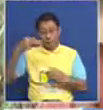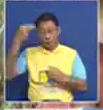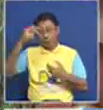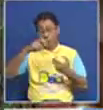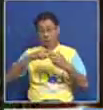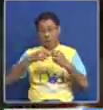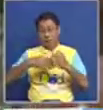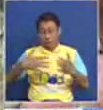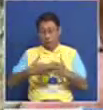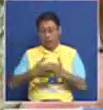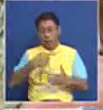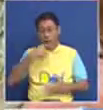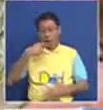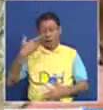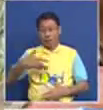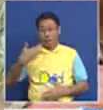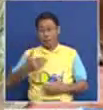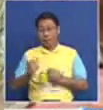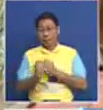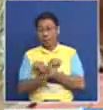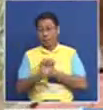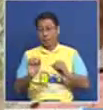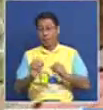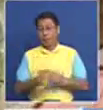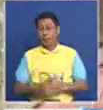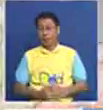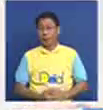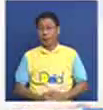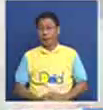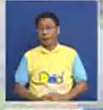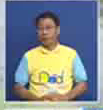ปัญหาจากภัยแล้งอีกต่อไป